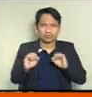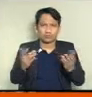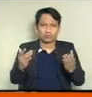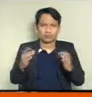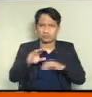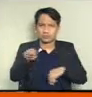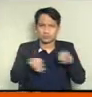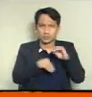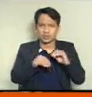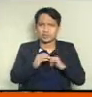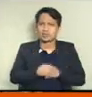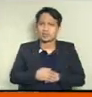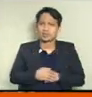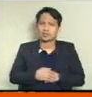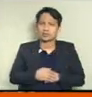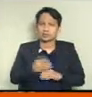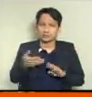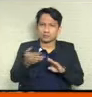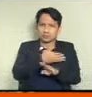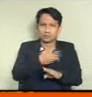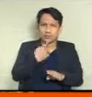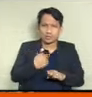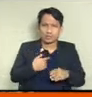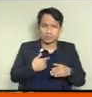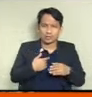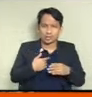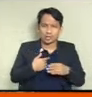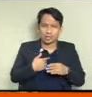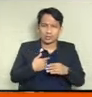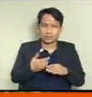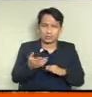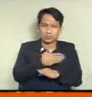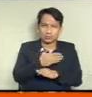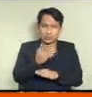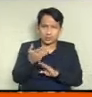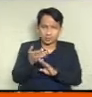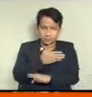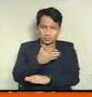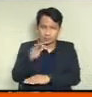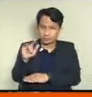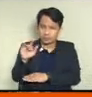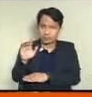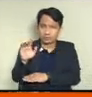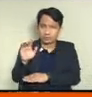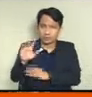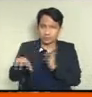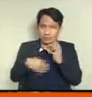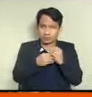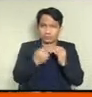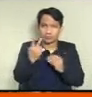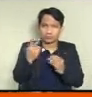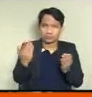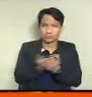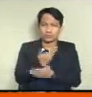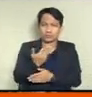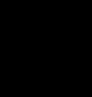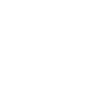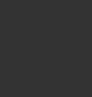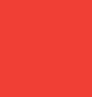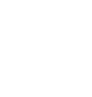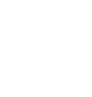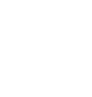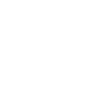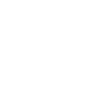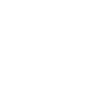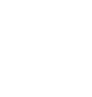Wala. As a matter of fact, before we left, before the Christmas season, they added two new powers to me.